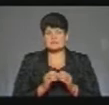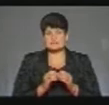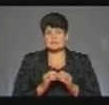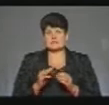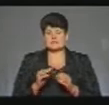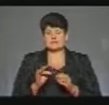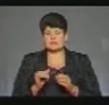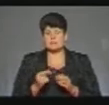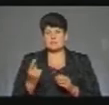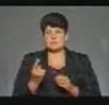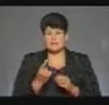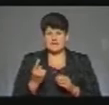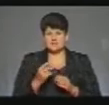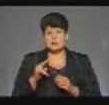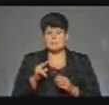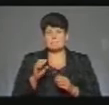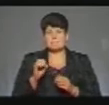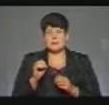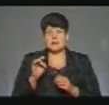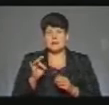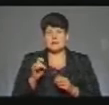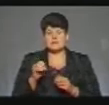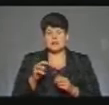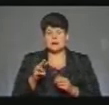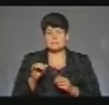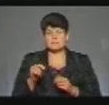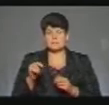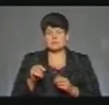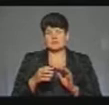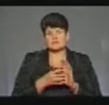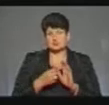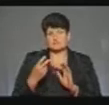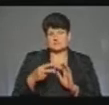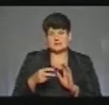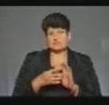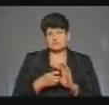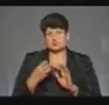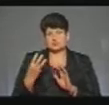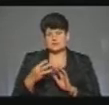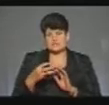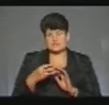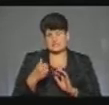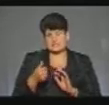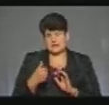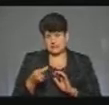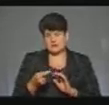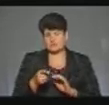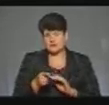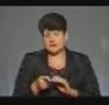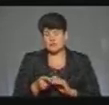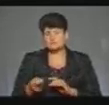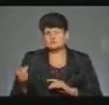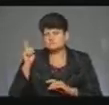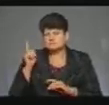церква – це в Перемишлі Ротонда, мурована. Десь предка 920-930 рік. Тобто вона куди древніша за Десятинну церкву в